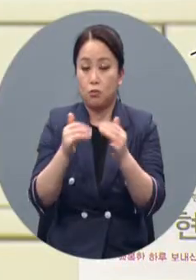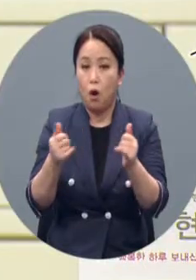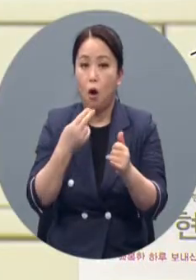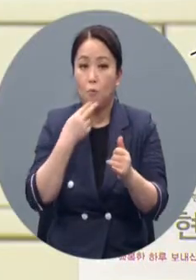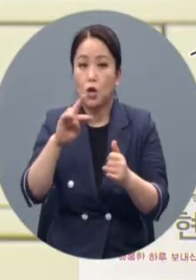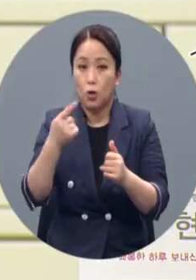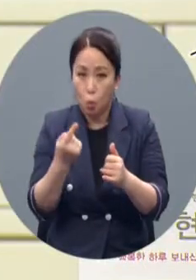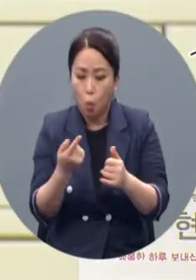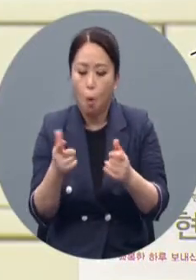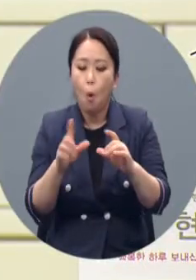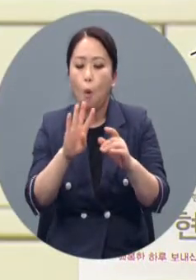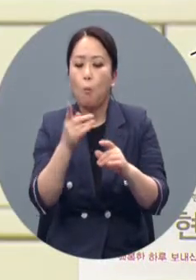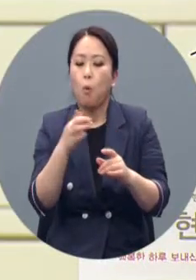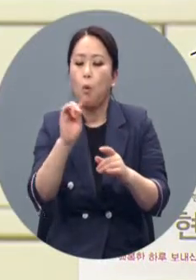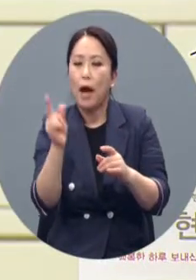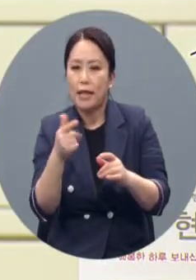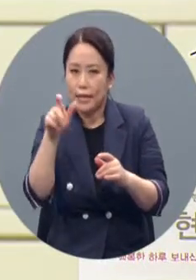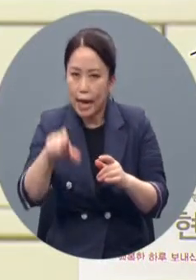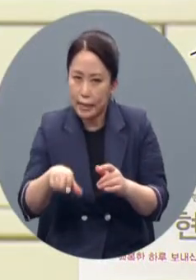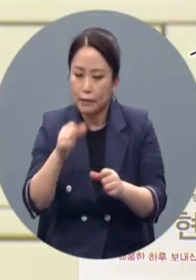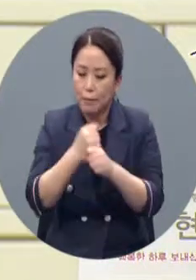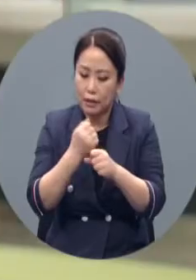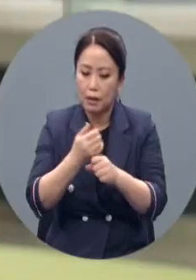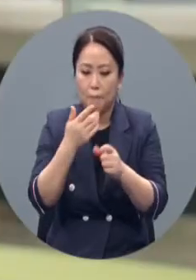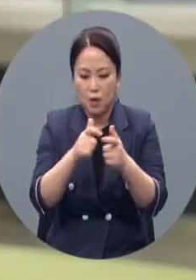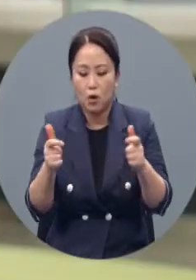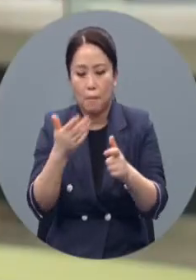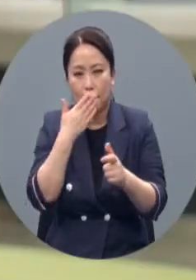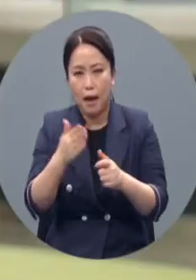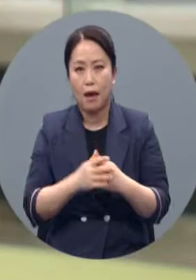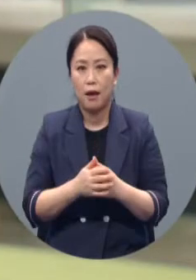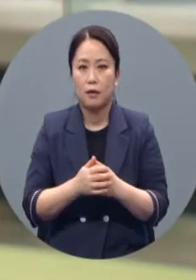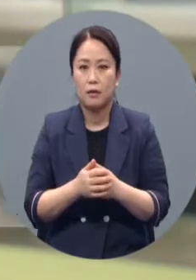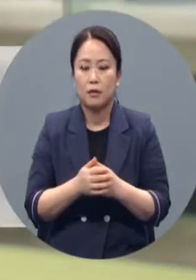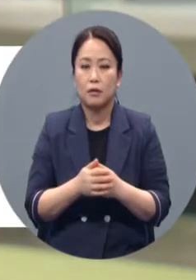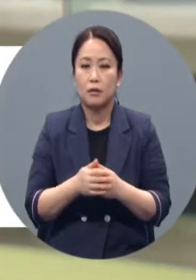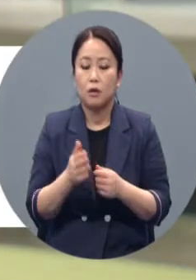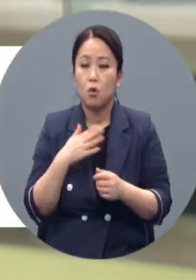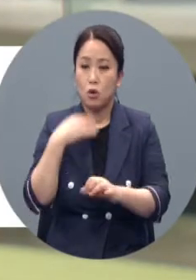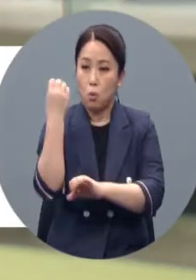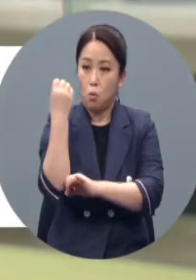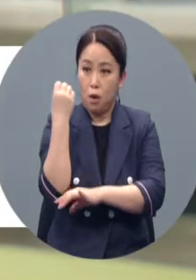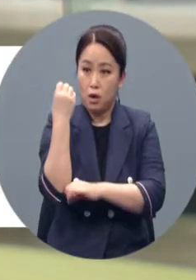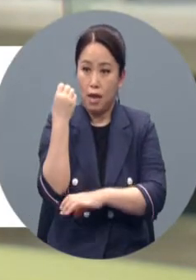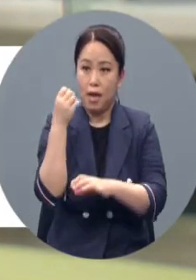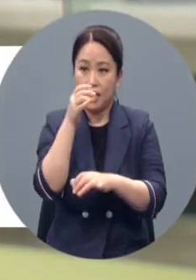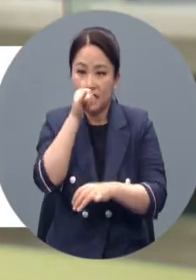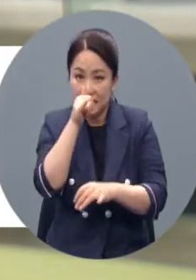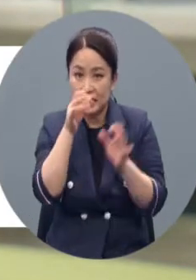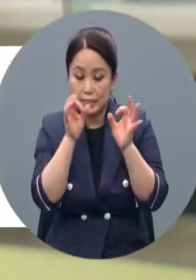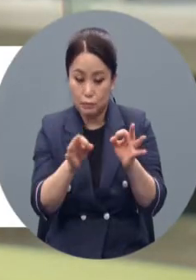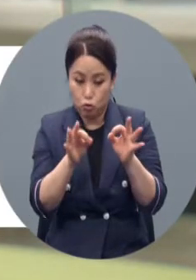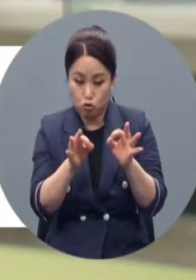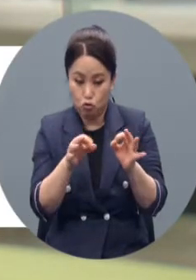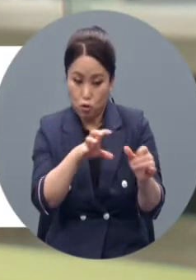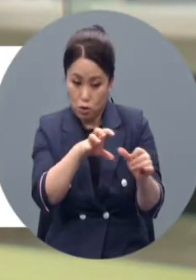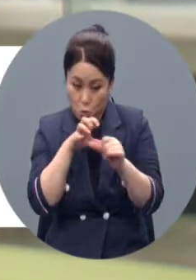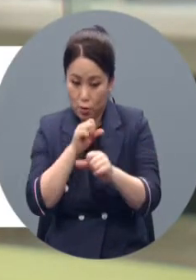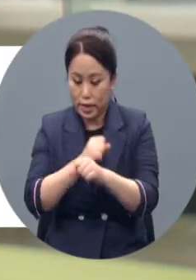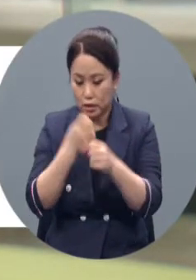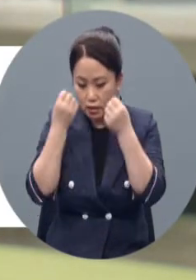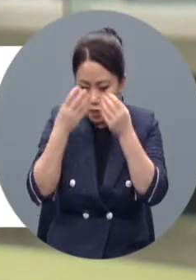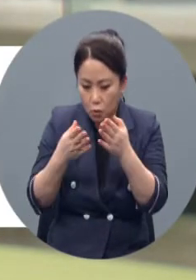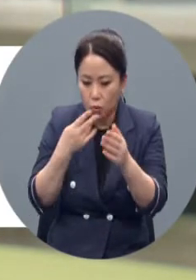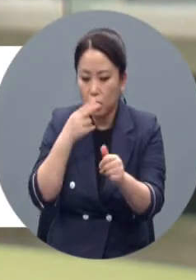보안 카드 발급 등이 가능해집니다. 저희는 기존에 있던 금융을 가지고 새롭게